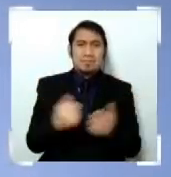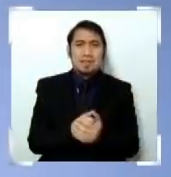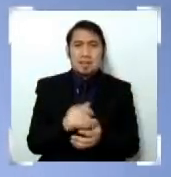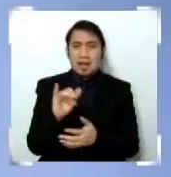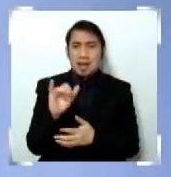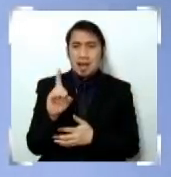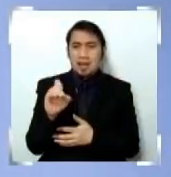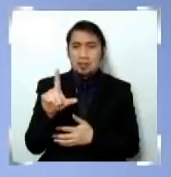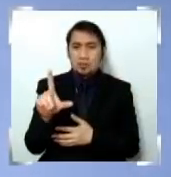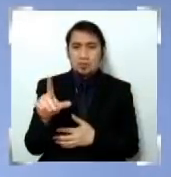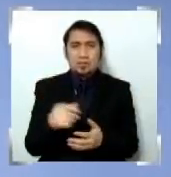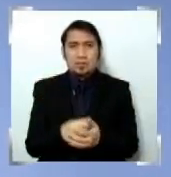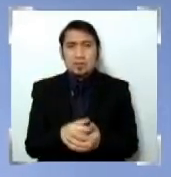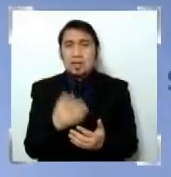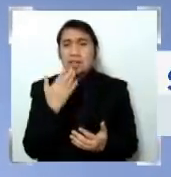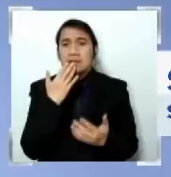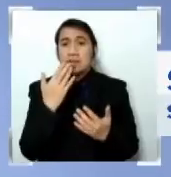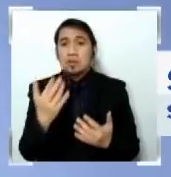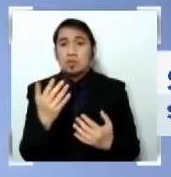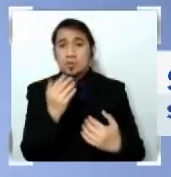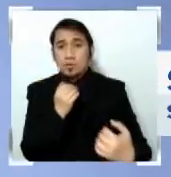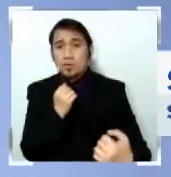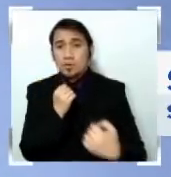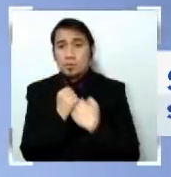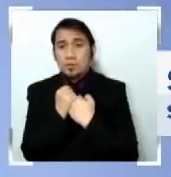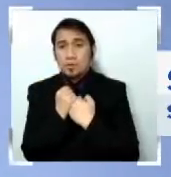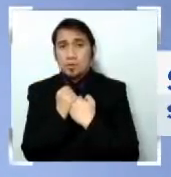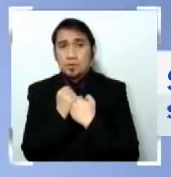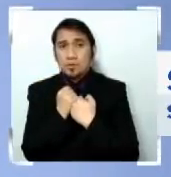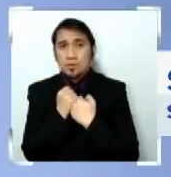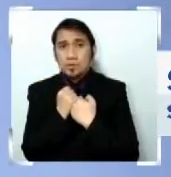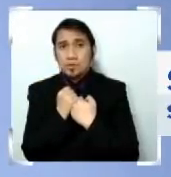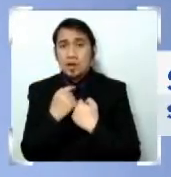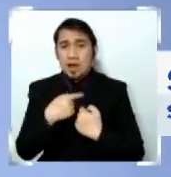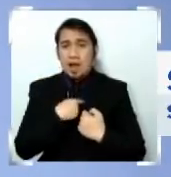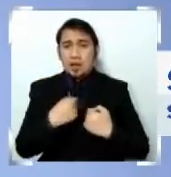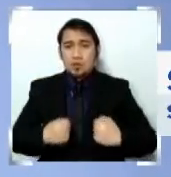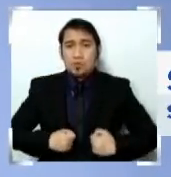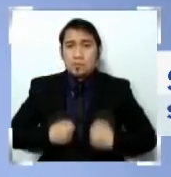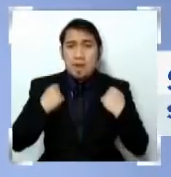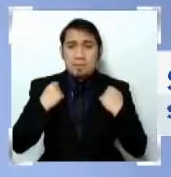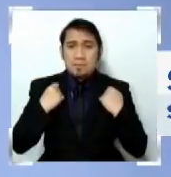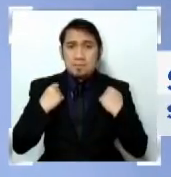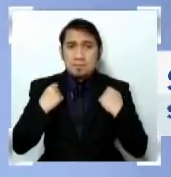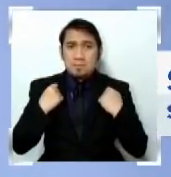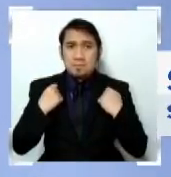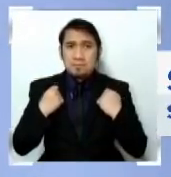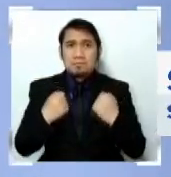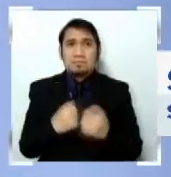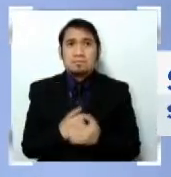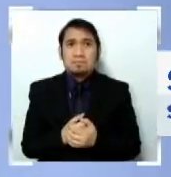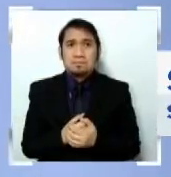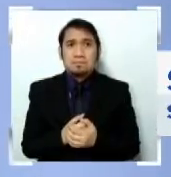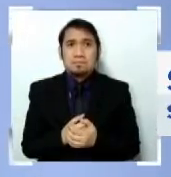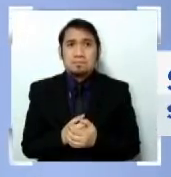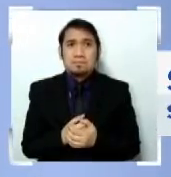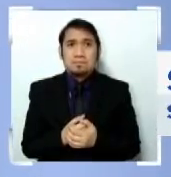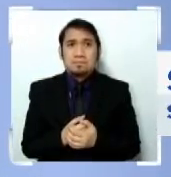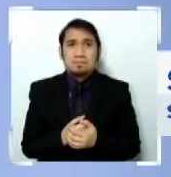Salamat po sa suporta niyo. Isa po ang survivor sa plane crash.